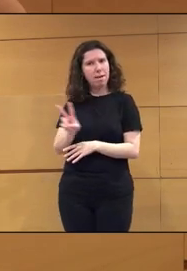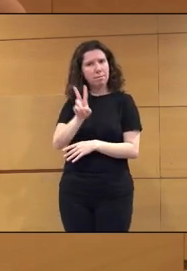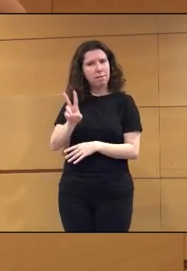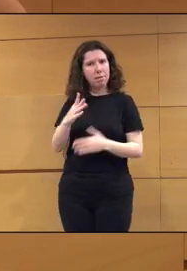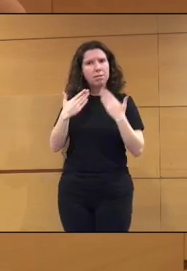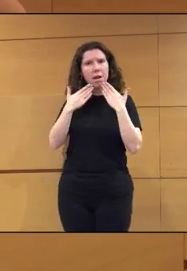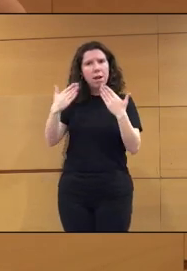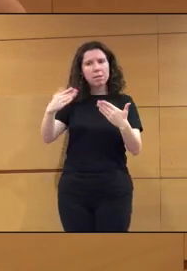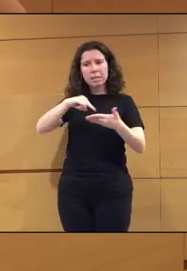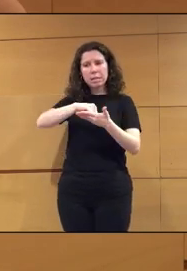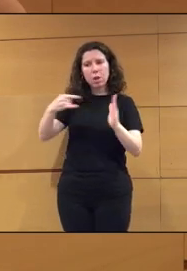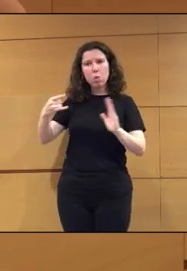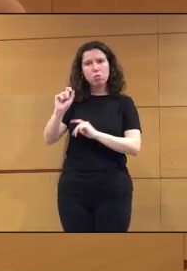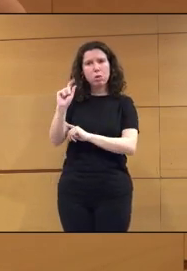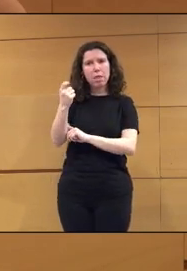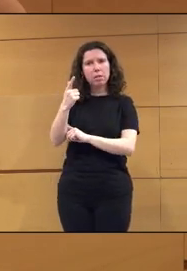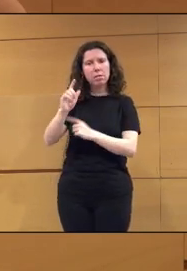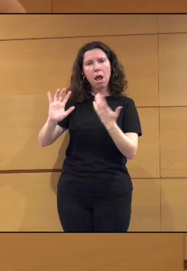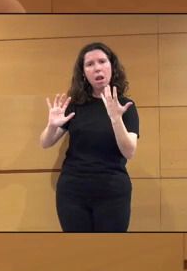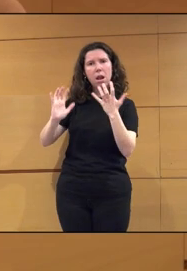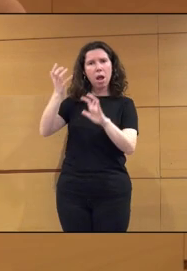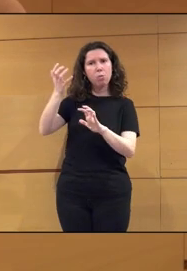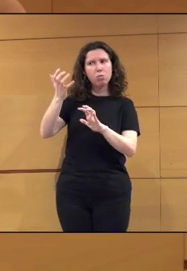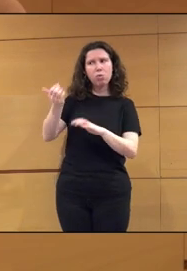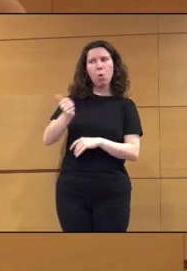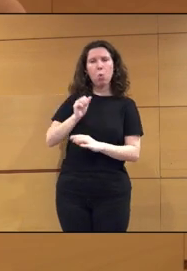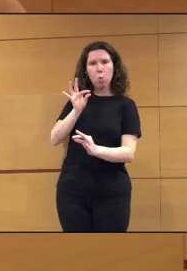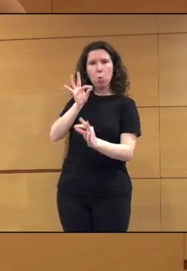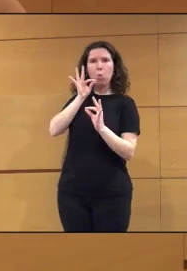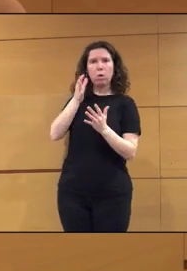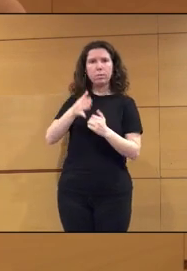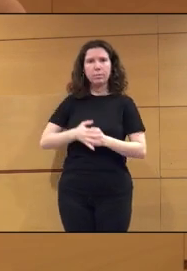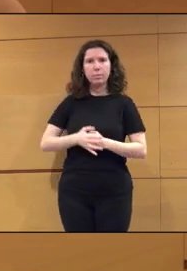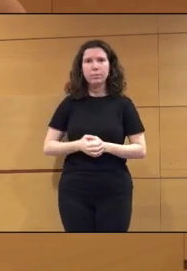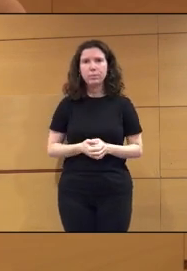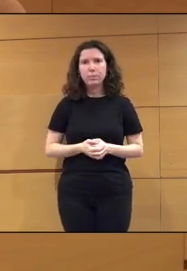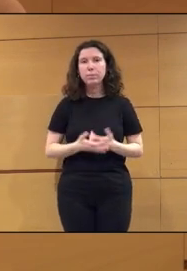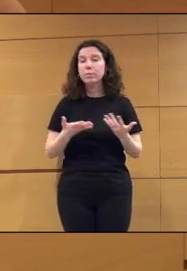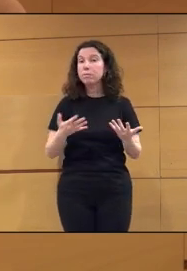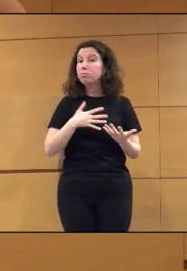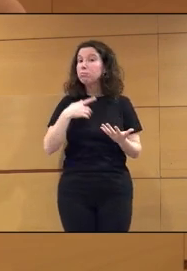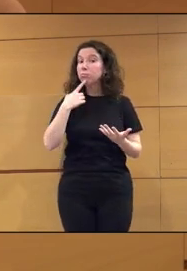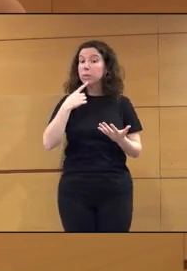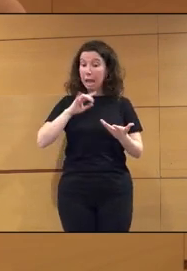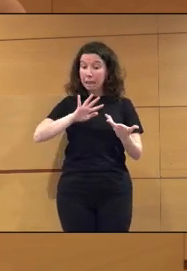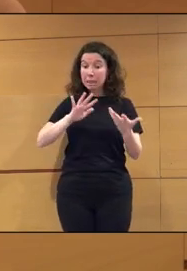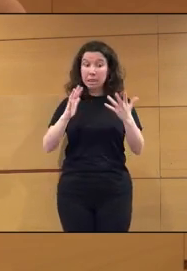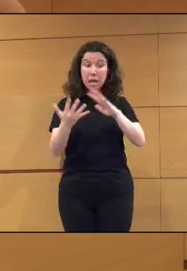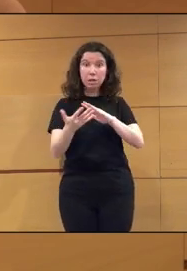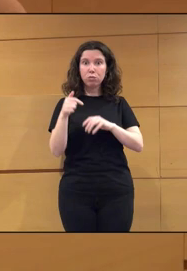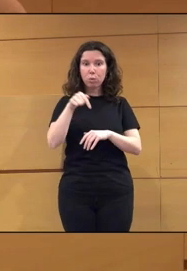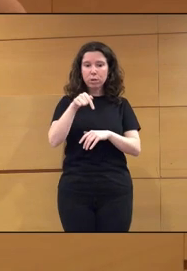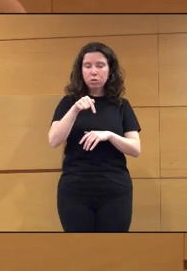revolució digital i aquesta transformació digital que estem encarant i que aquesta transformació doncs, sigui, com deia abans,